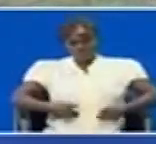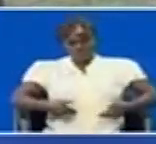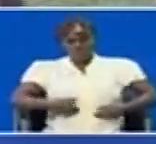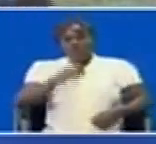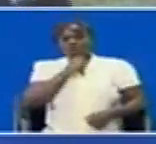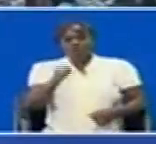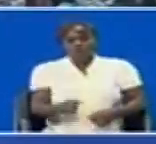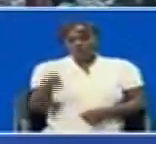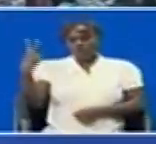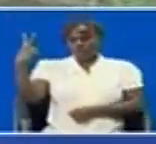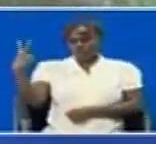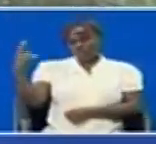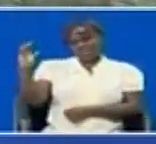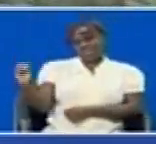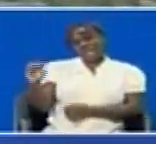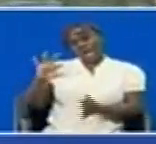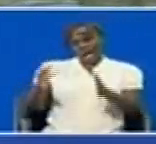wake miaka 20 hivi.